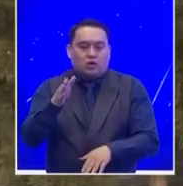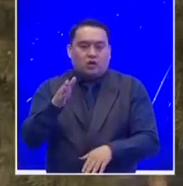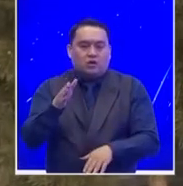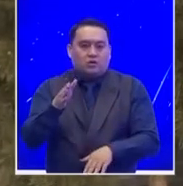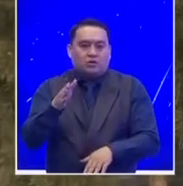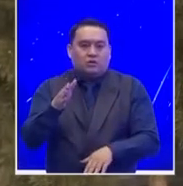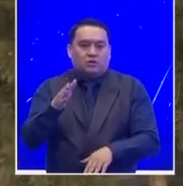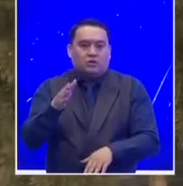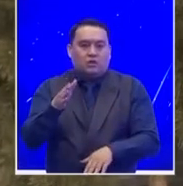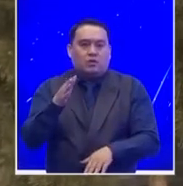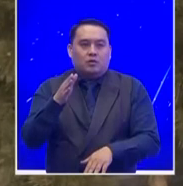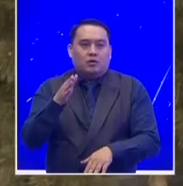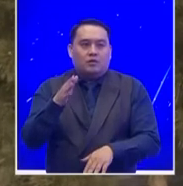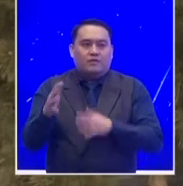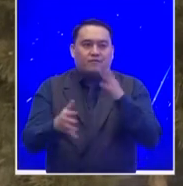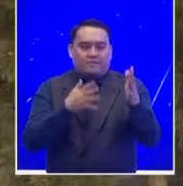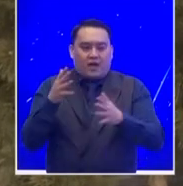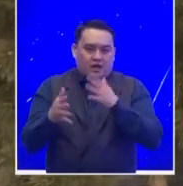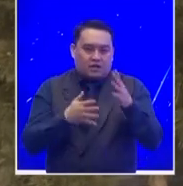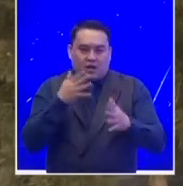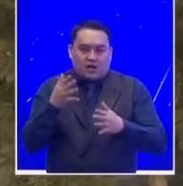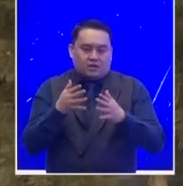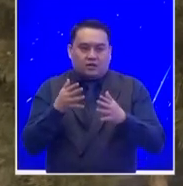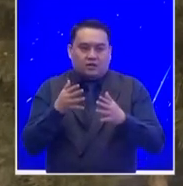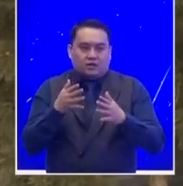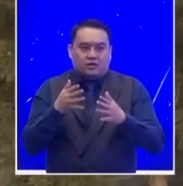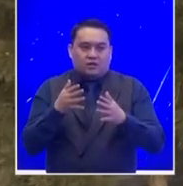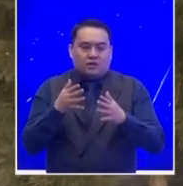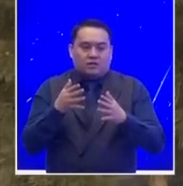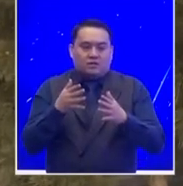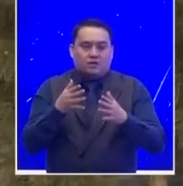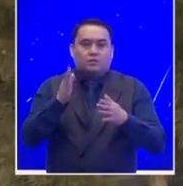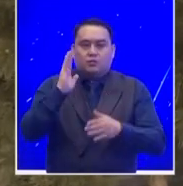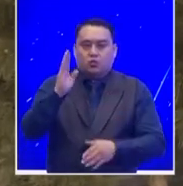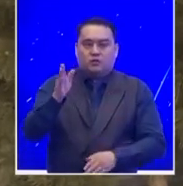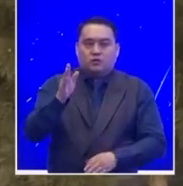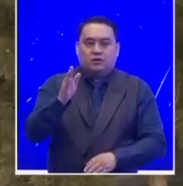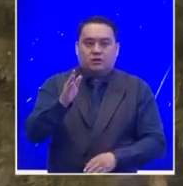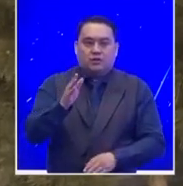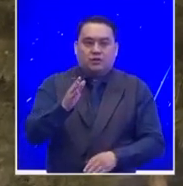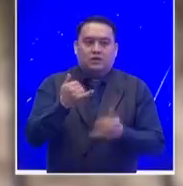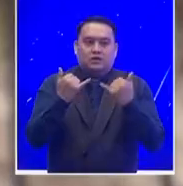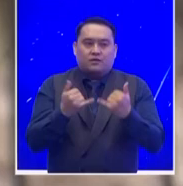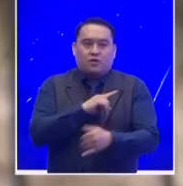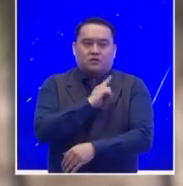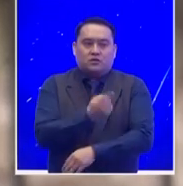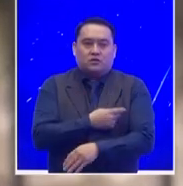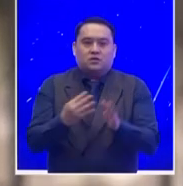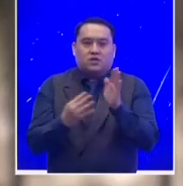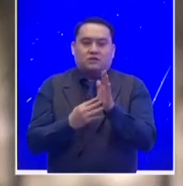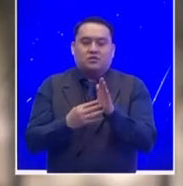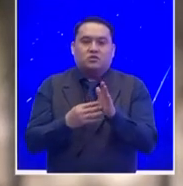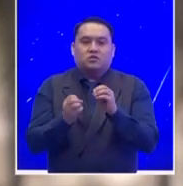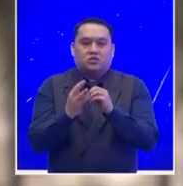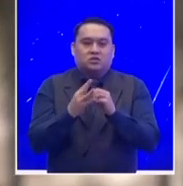Также будет наблюдаться ветер западный с переходом на северо-восточный ветер. Сила ветра составит 9-14 метров